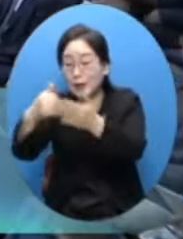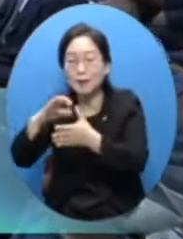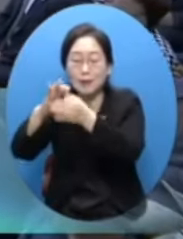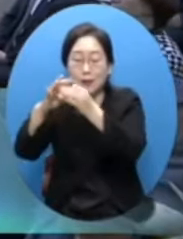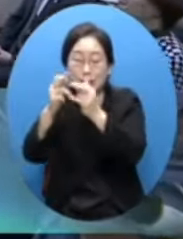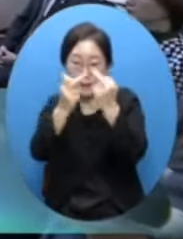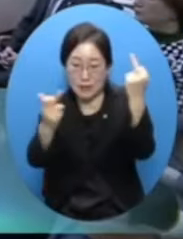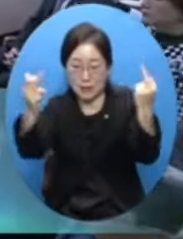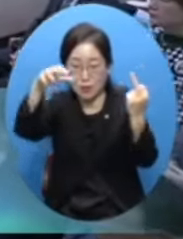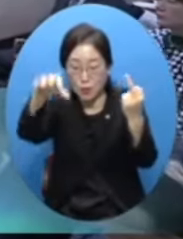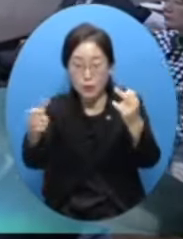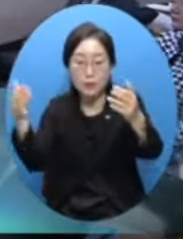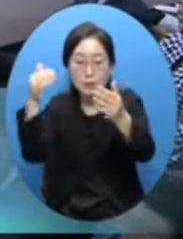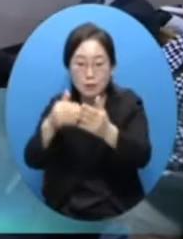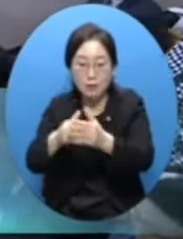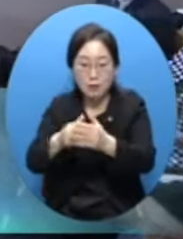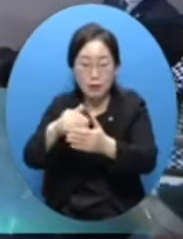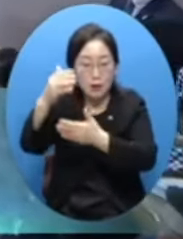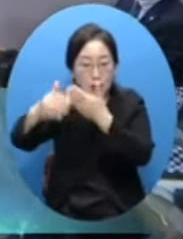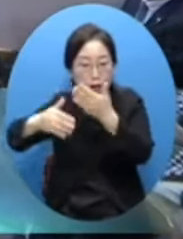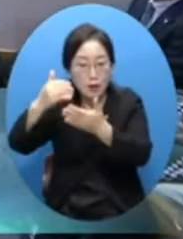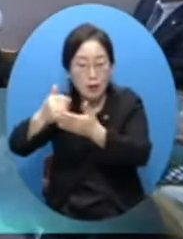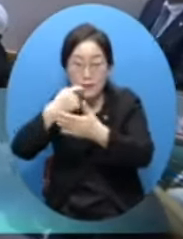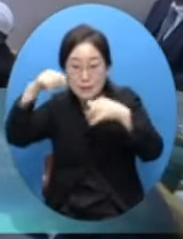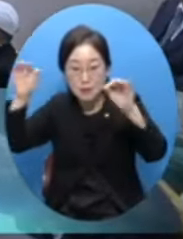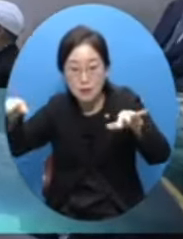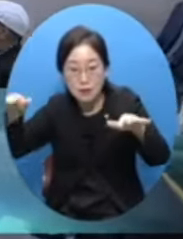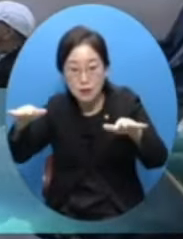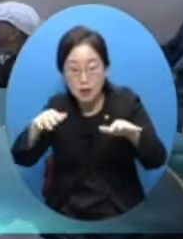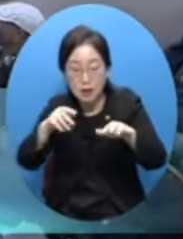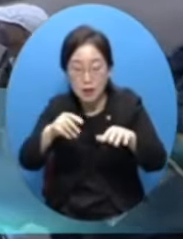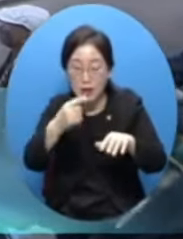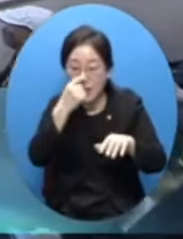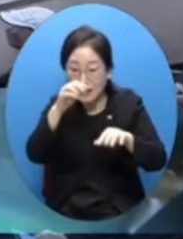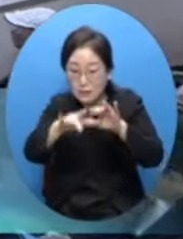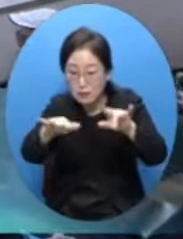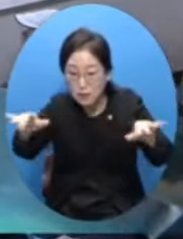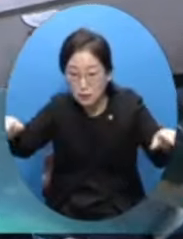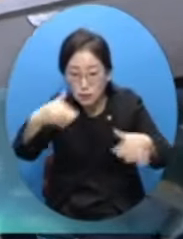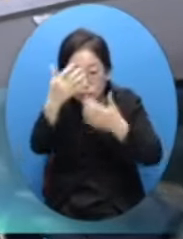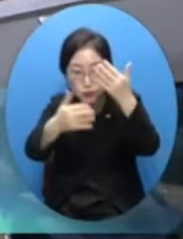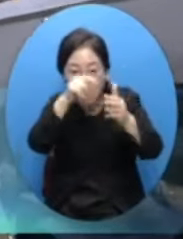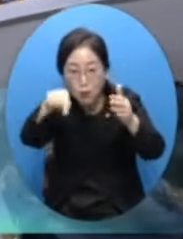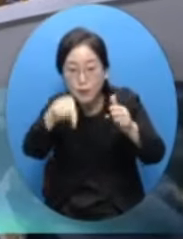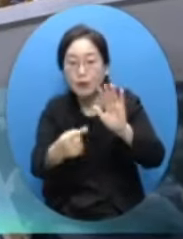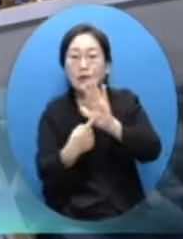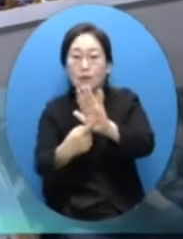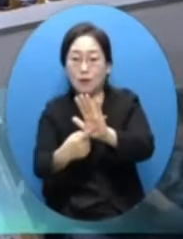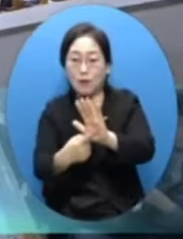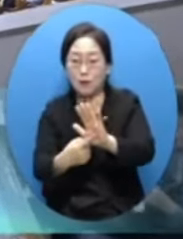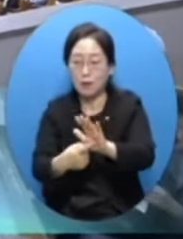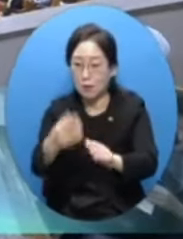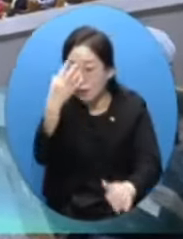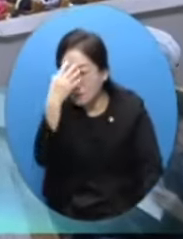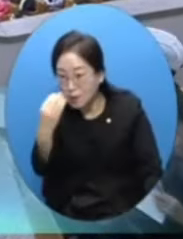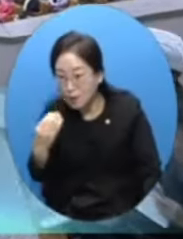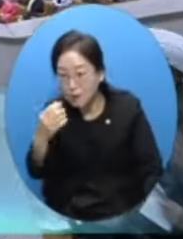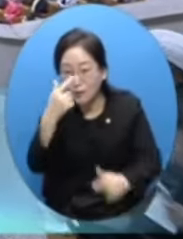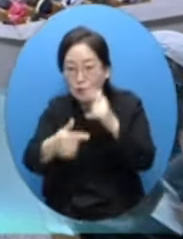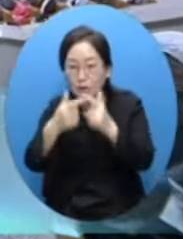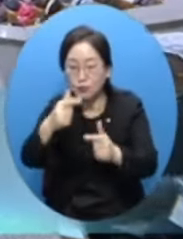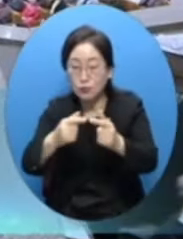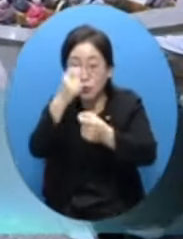야훼의 사자가 떨기나무 가운데로부터 나오는 불꽃 안에서 그에게 나타나시니라. 그가 보니 떨기나무에 불이 붙었으나